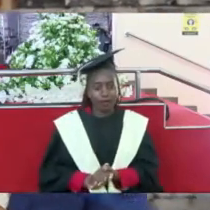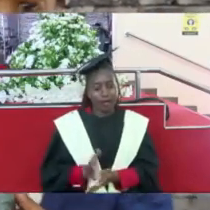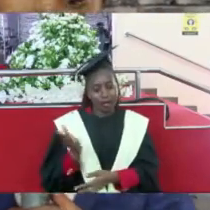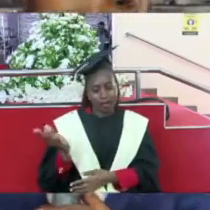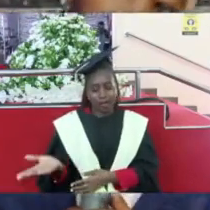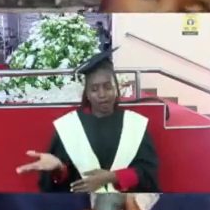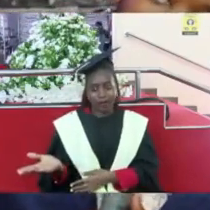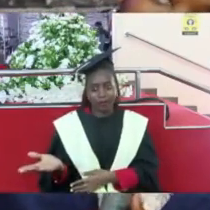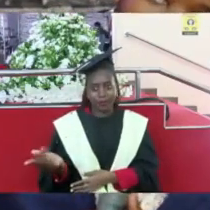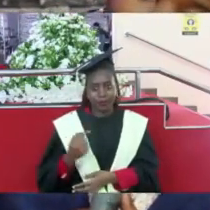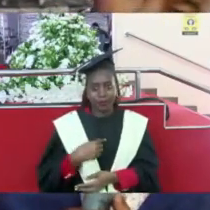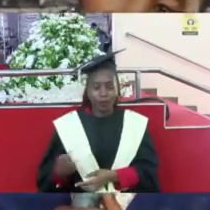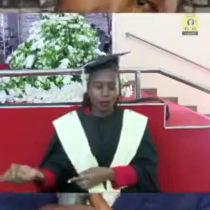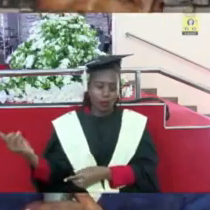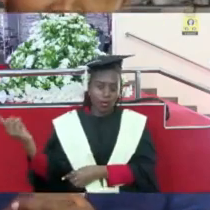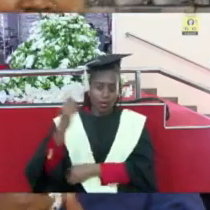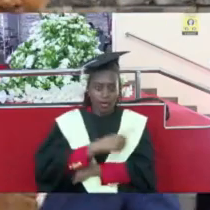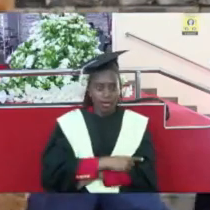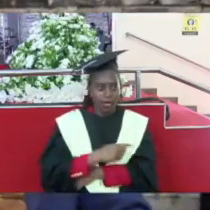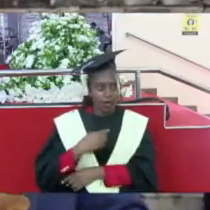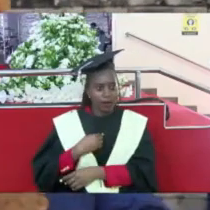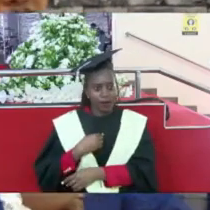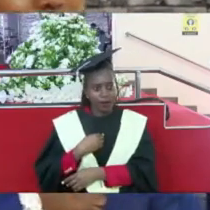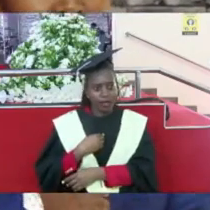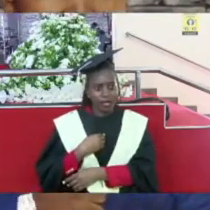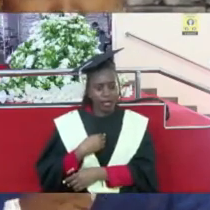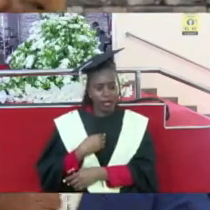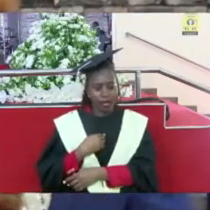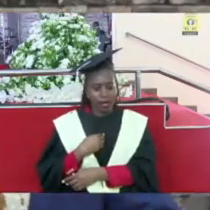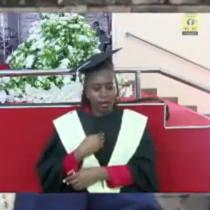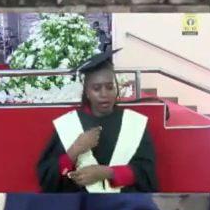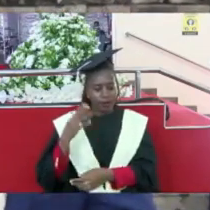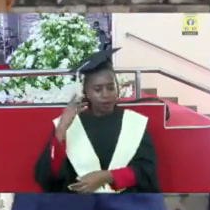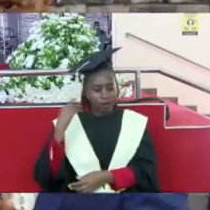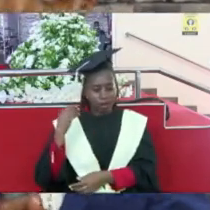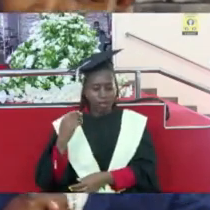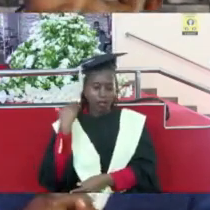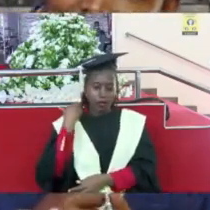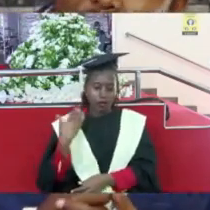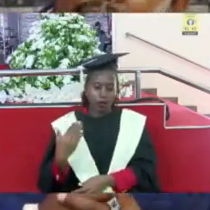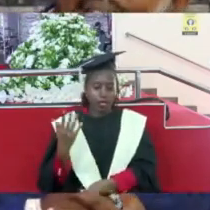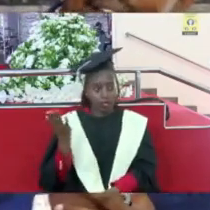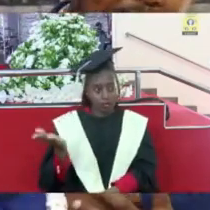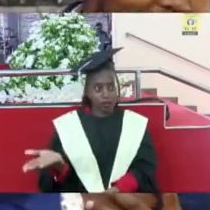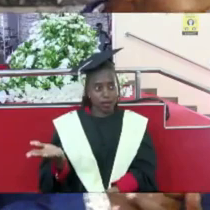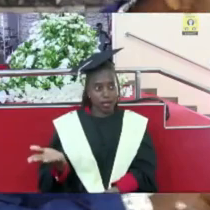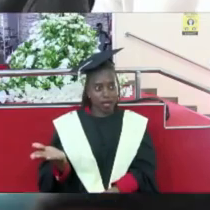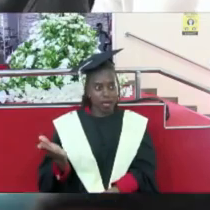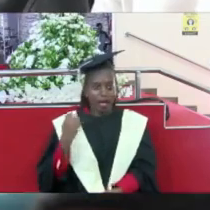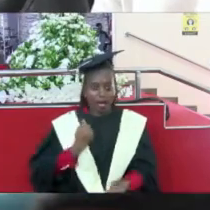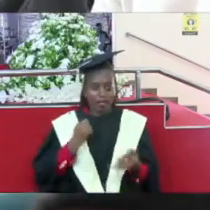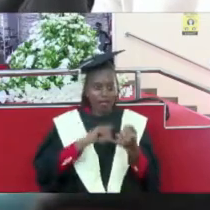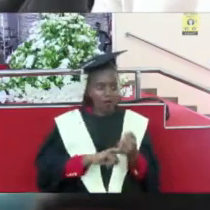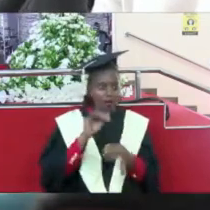nisikia mikora imekuja. One time there came robbers. Alice akanambia toka ukapigane nao. Lali